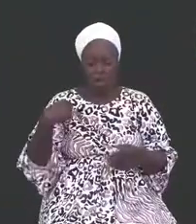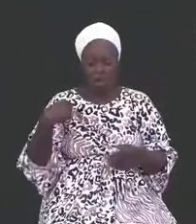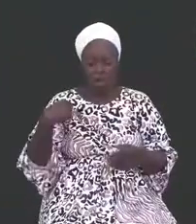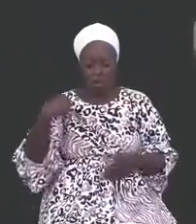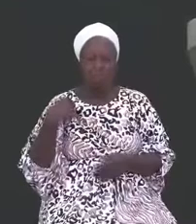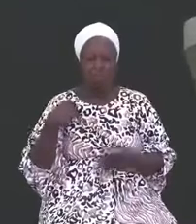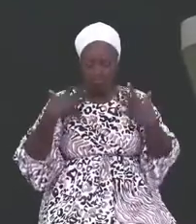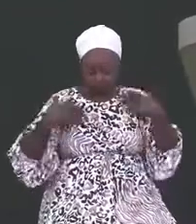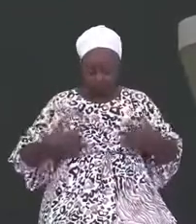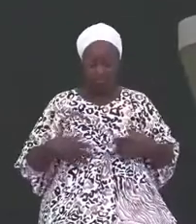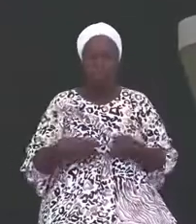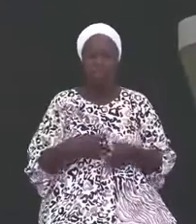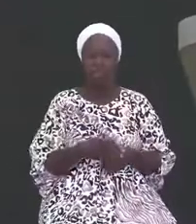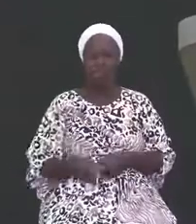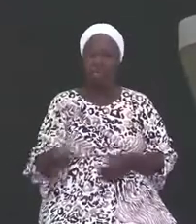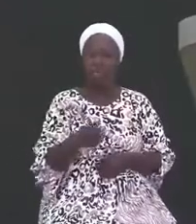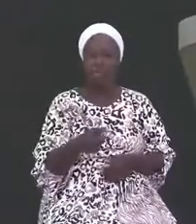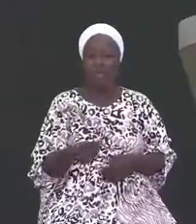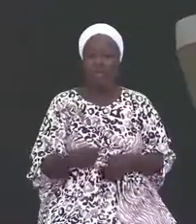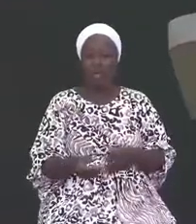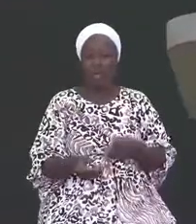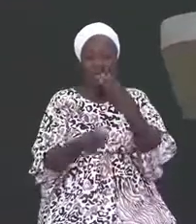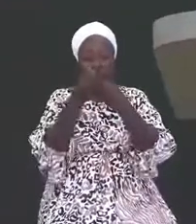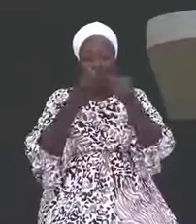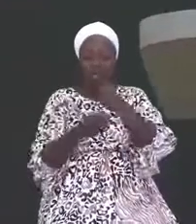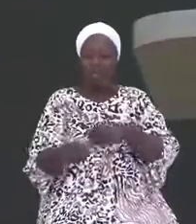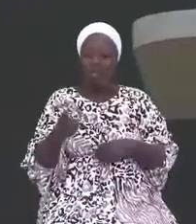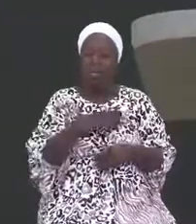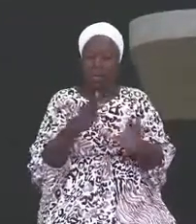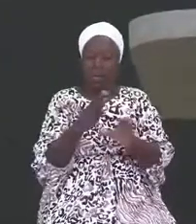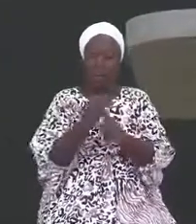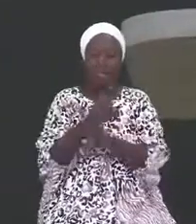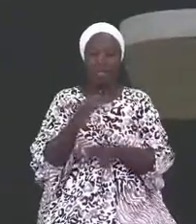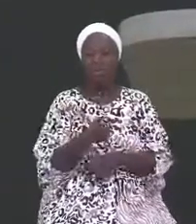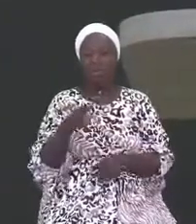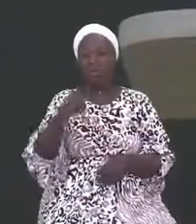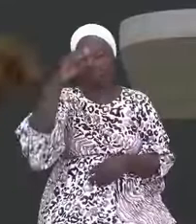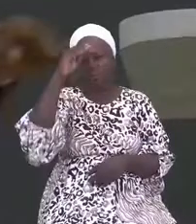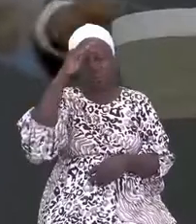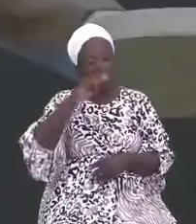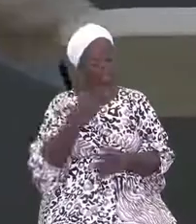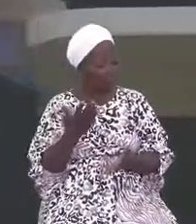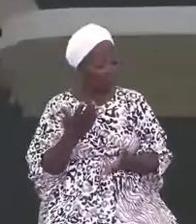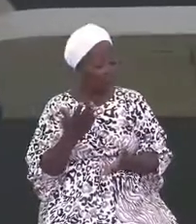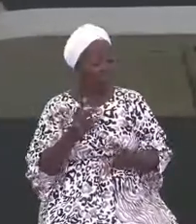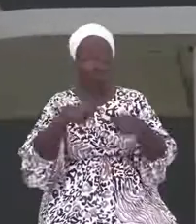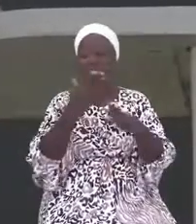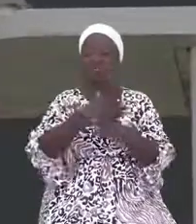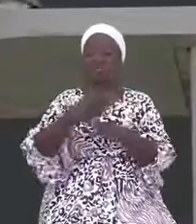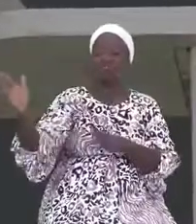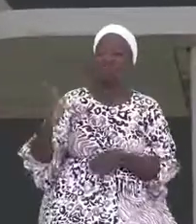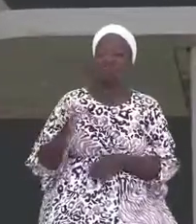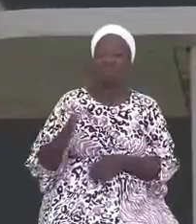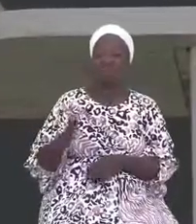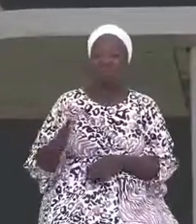nourrit les prends soin que l'homme s'en est allé c'est